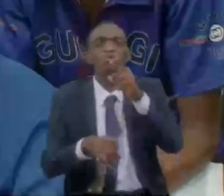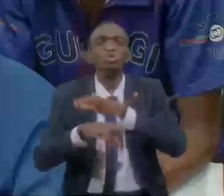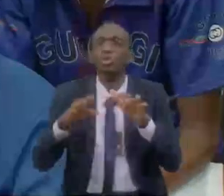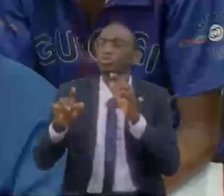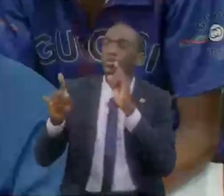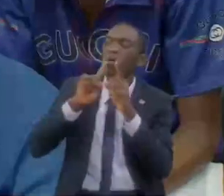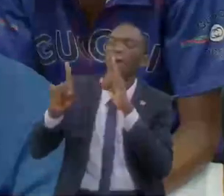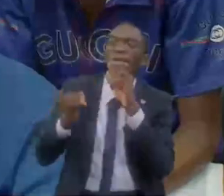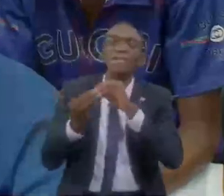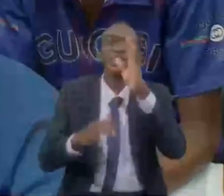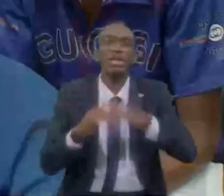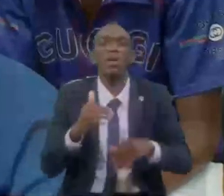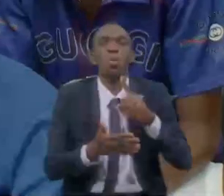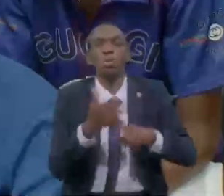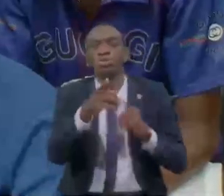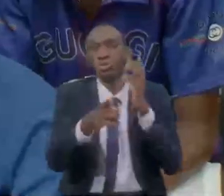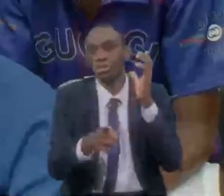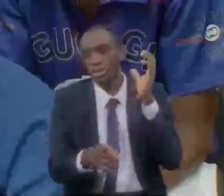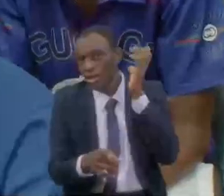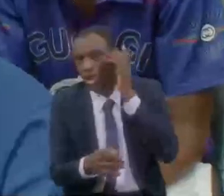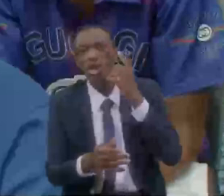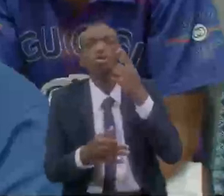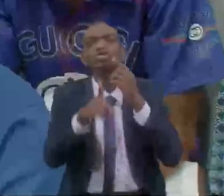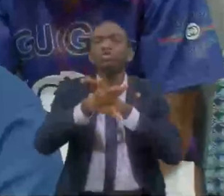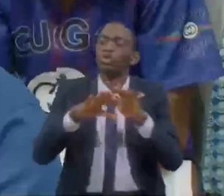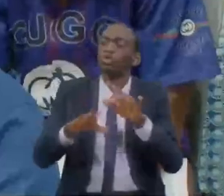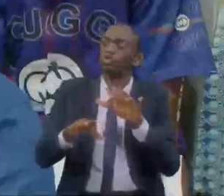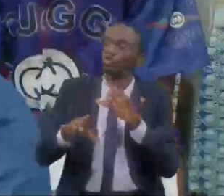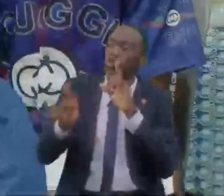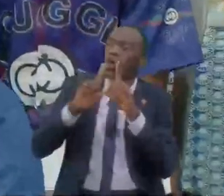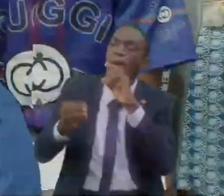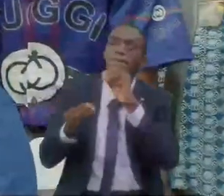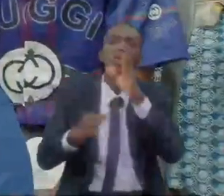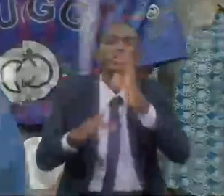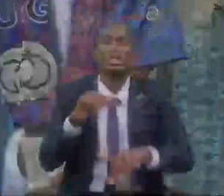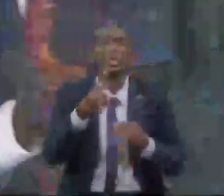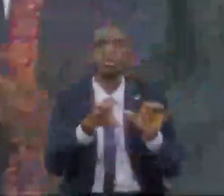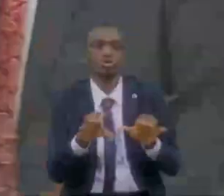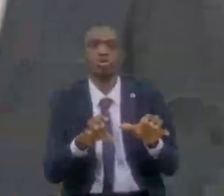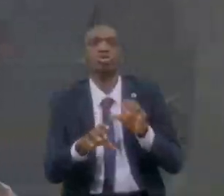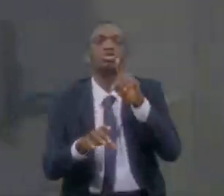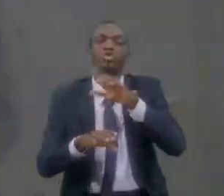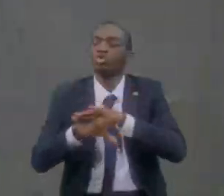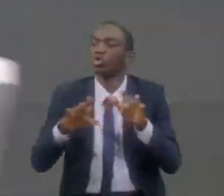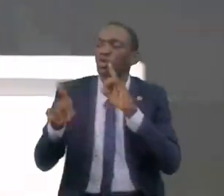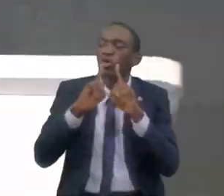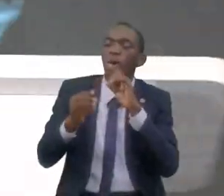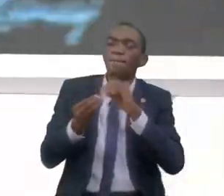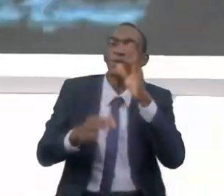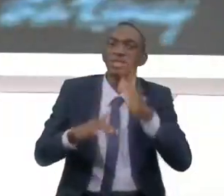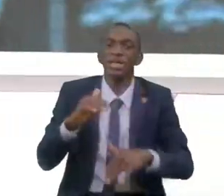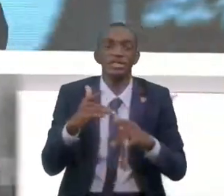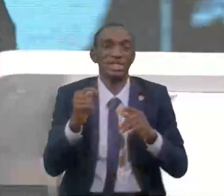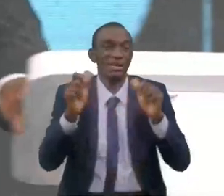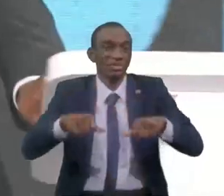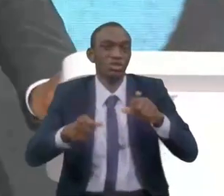vous n'entendez. Vous ne parlez pas plus que ce que vous pratiquez. Vous ne parlez plus, pas plus que votre capacité à